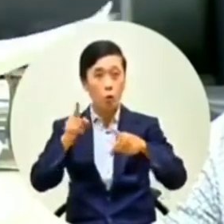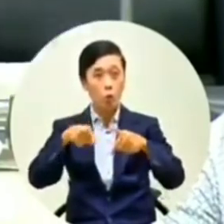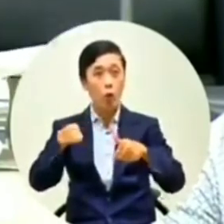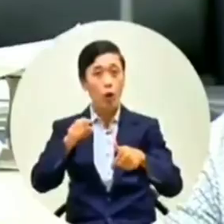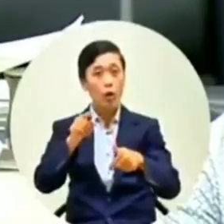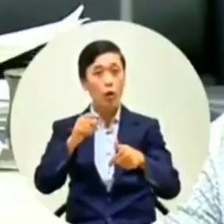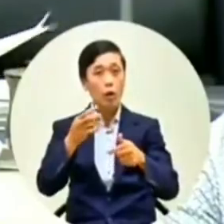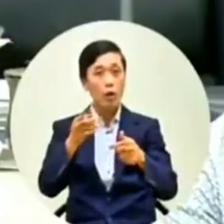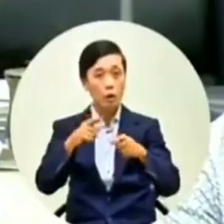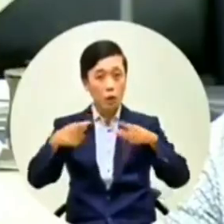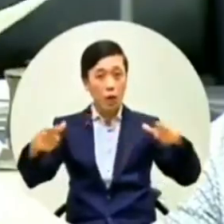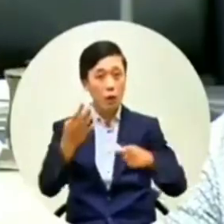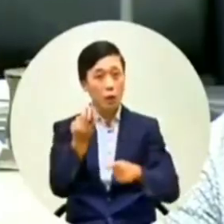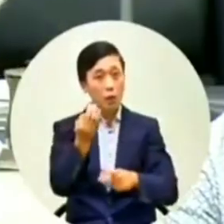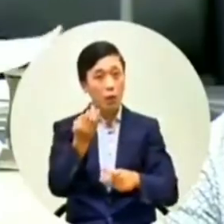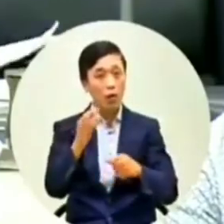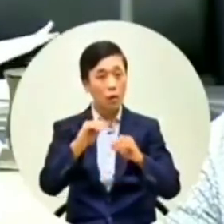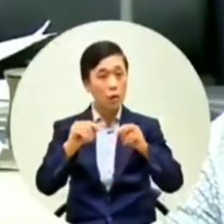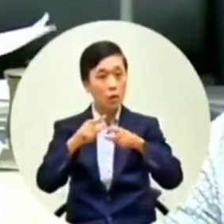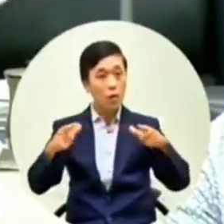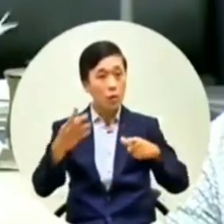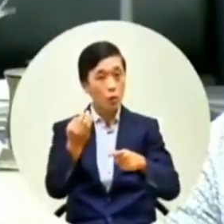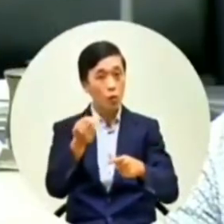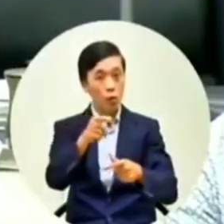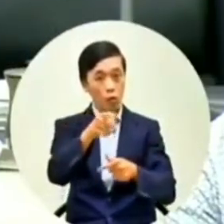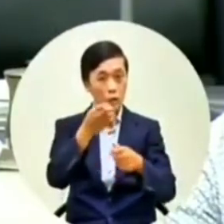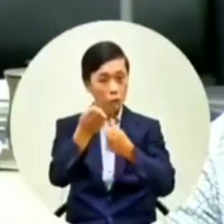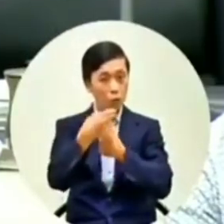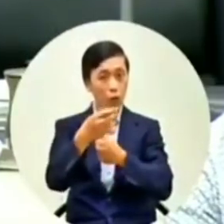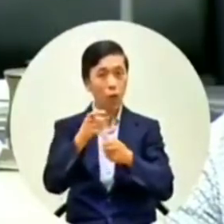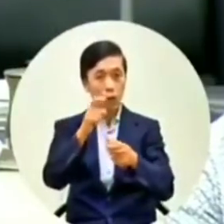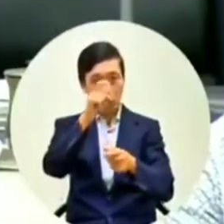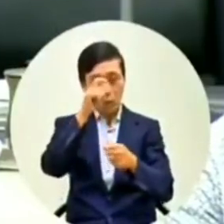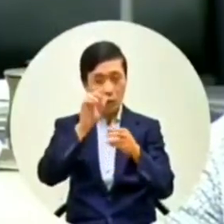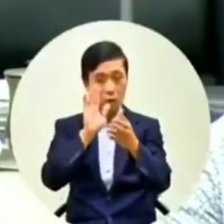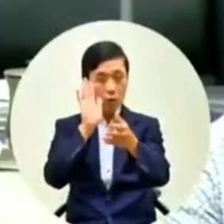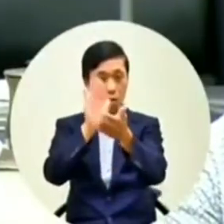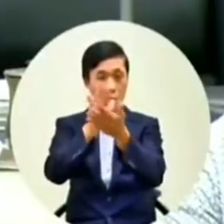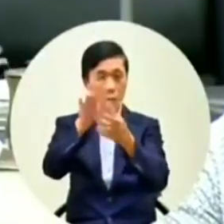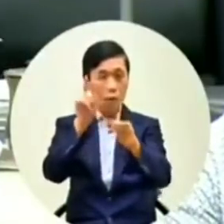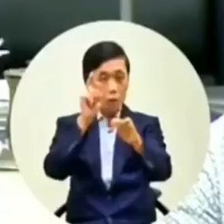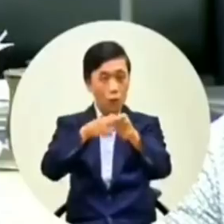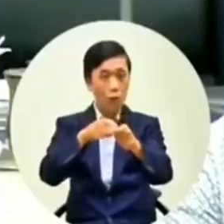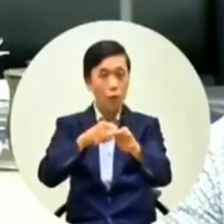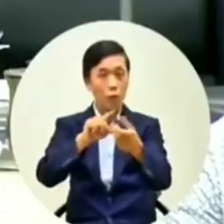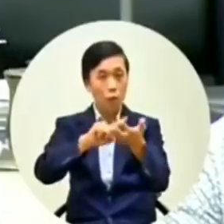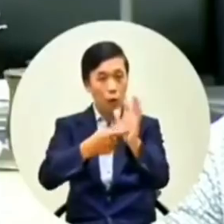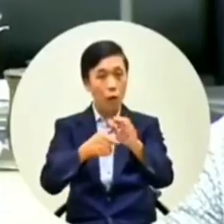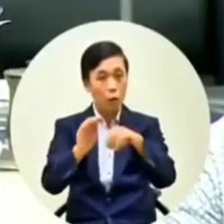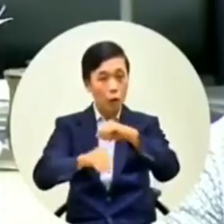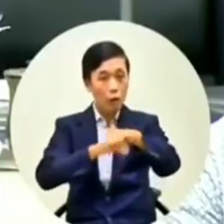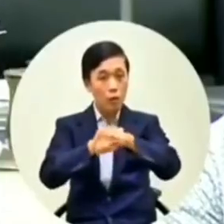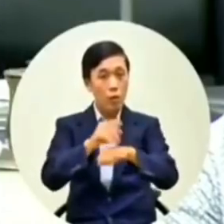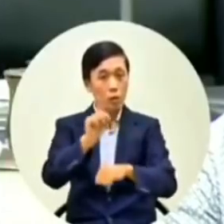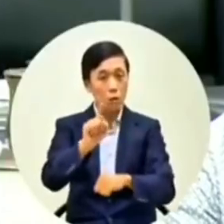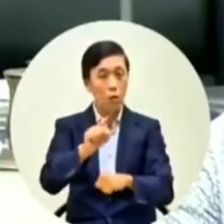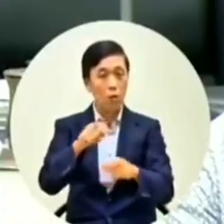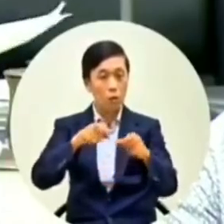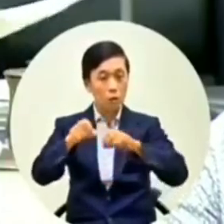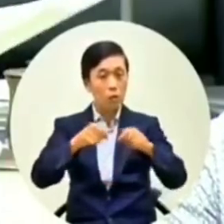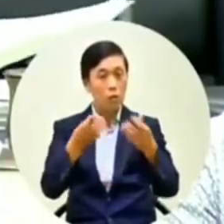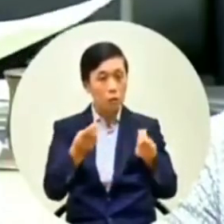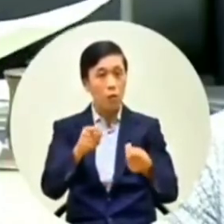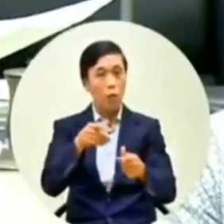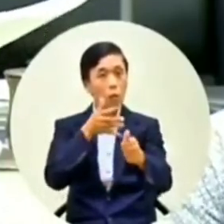活化多少个面积？你要告诉我们预期的能够达成的效益是什么？ 那没有计划，那请问一